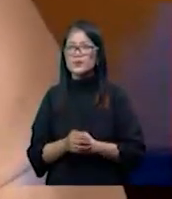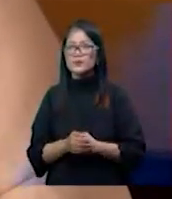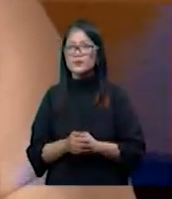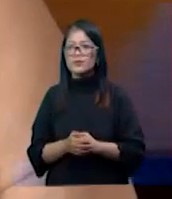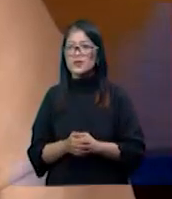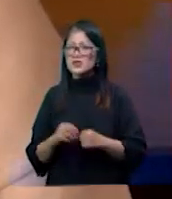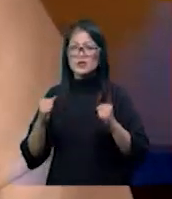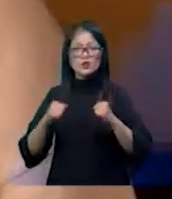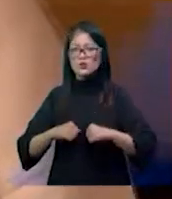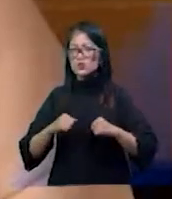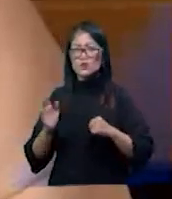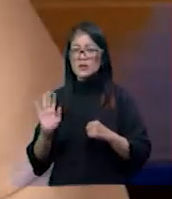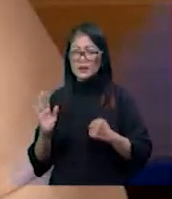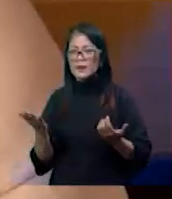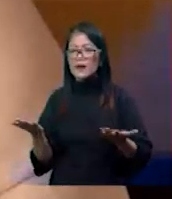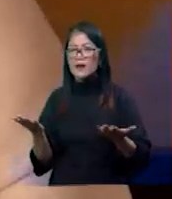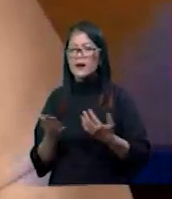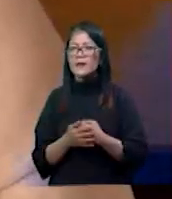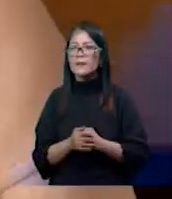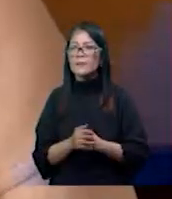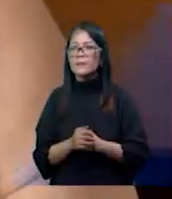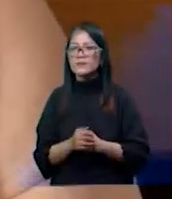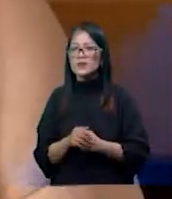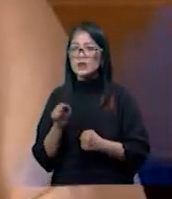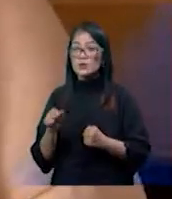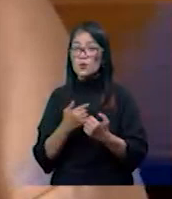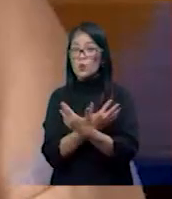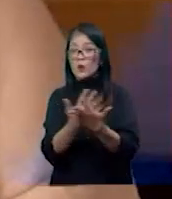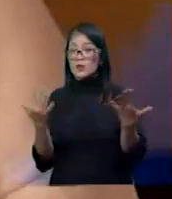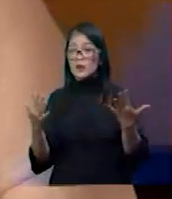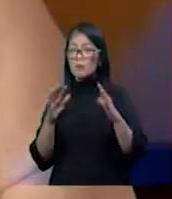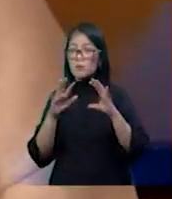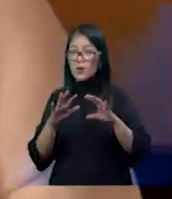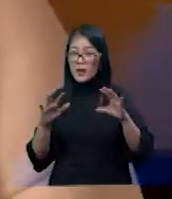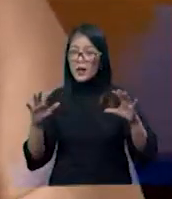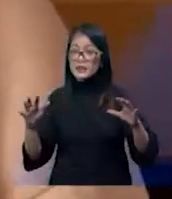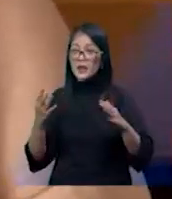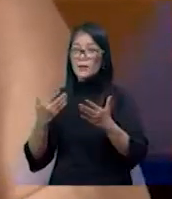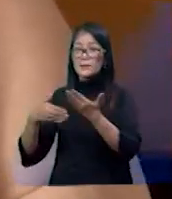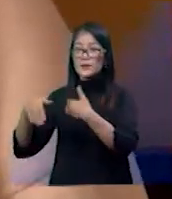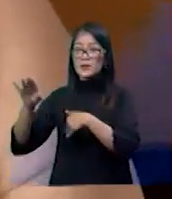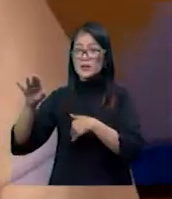sih. Oke, kenapa tuh? Buat masyarakat kan masih ada yang pergi-pergian suka nggak pakai